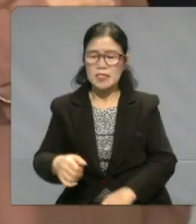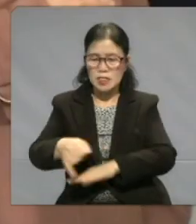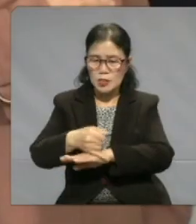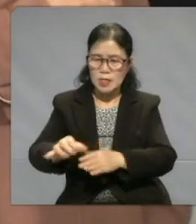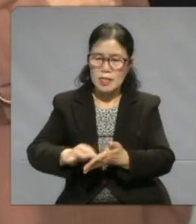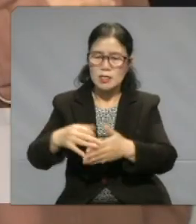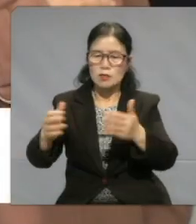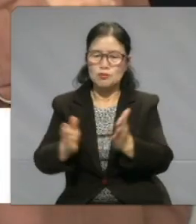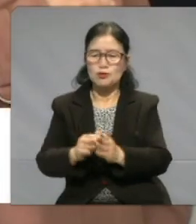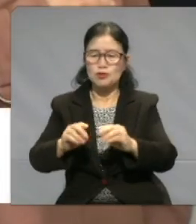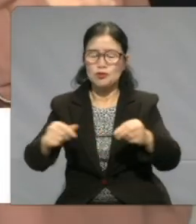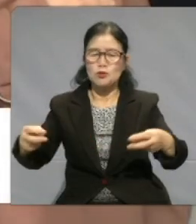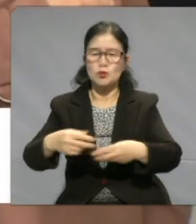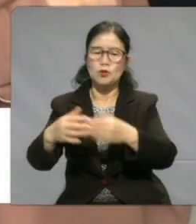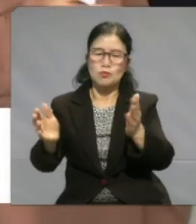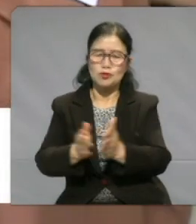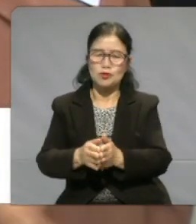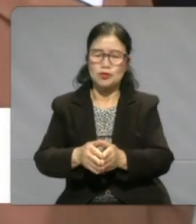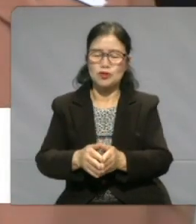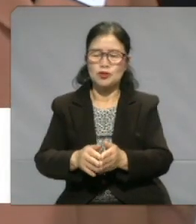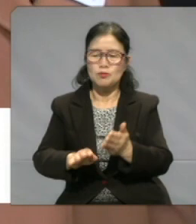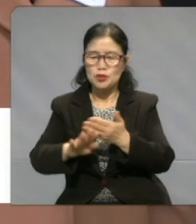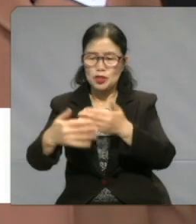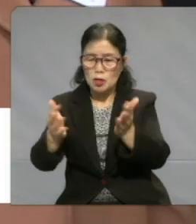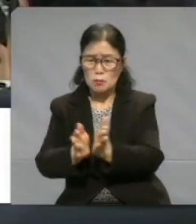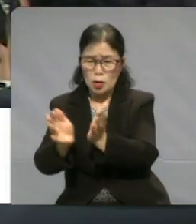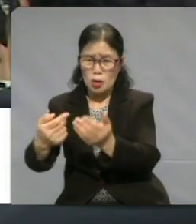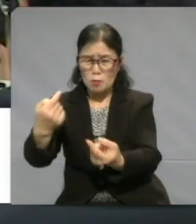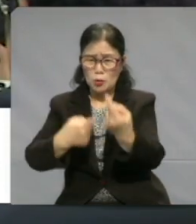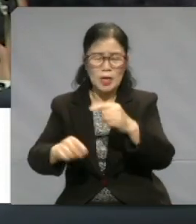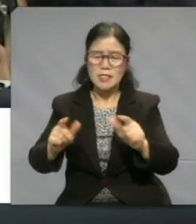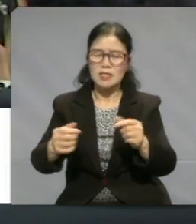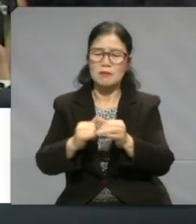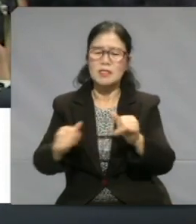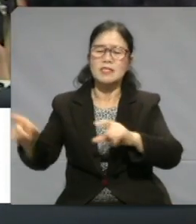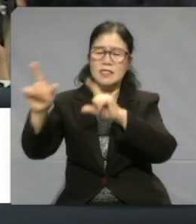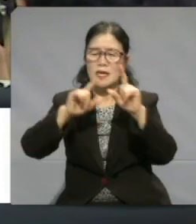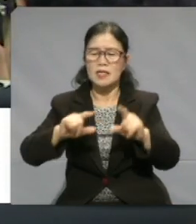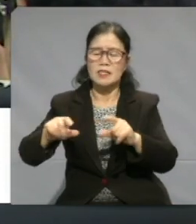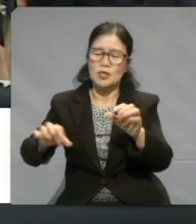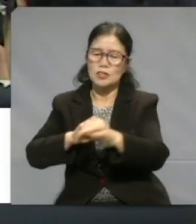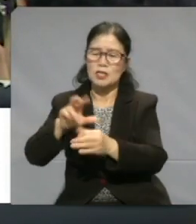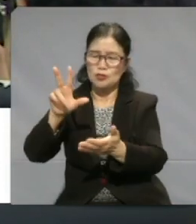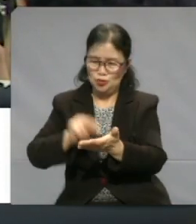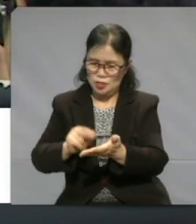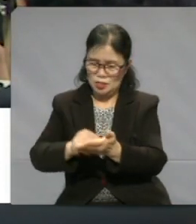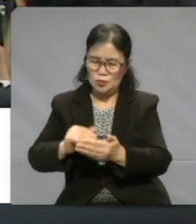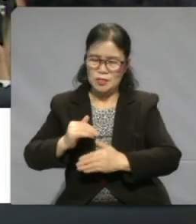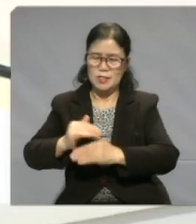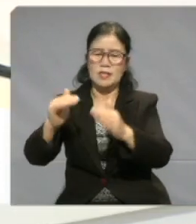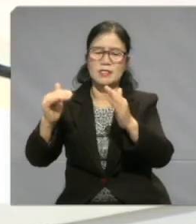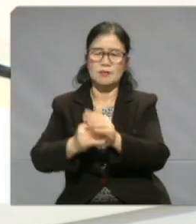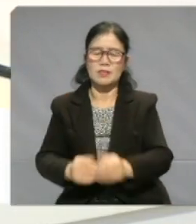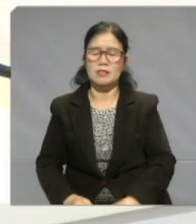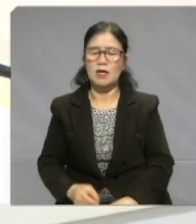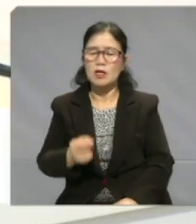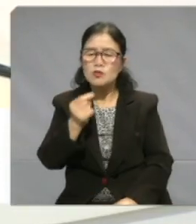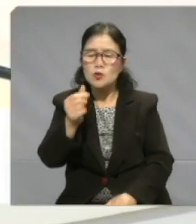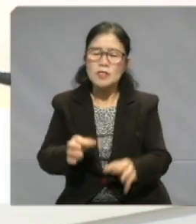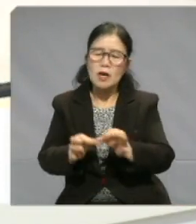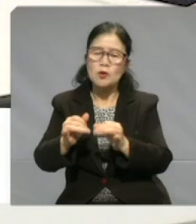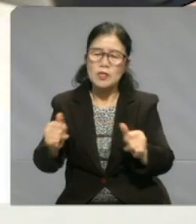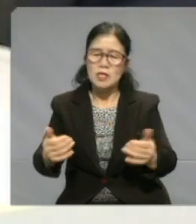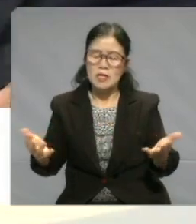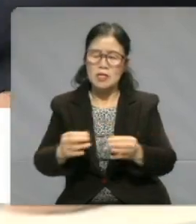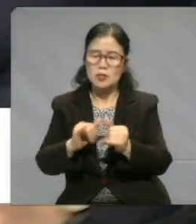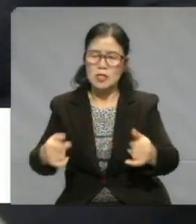기획재정부나 국토교통부 등 부처별 보고가 아닌 민생 경제를 주제로 진행됐습니다. 소상공인과